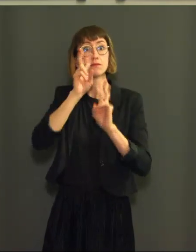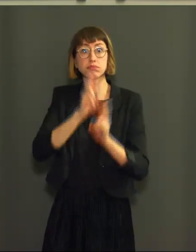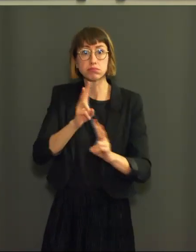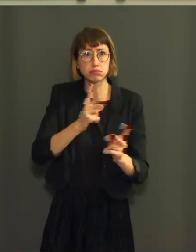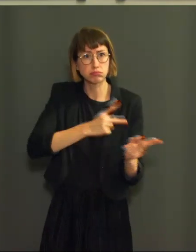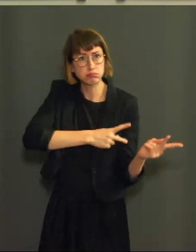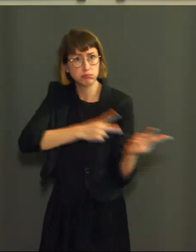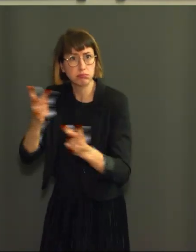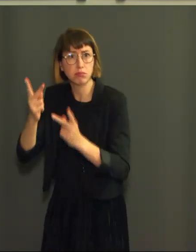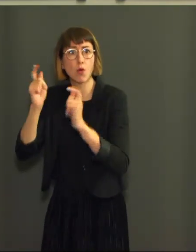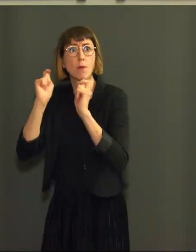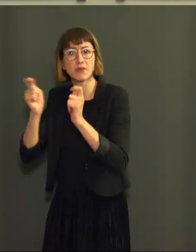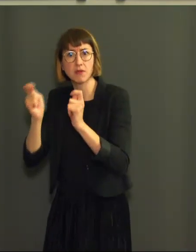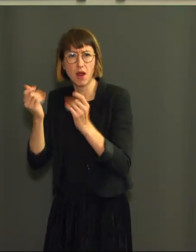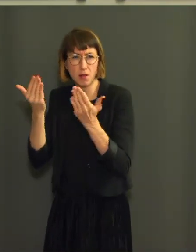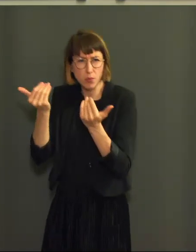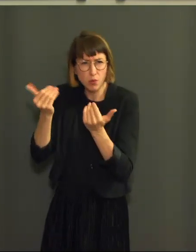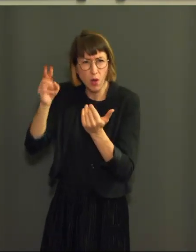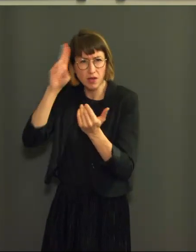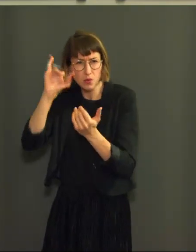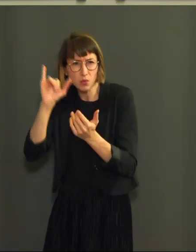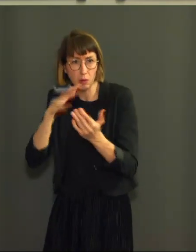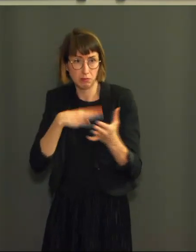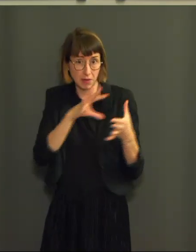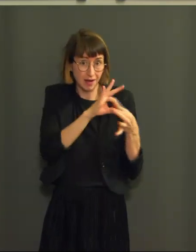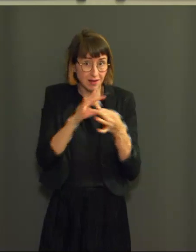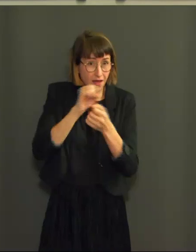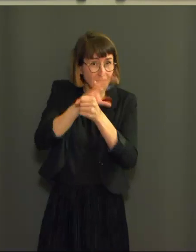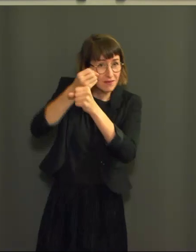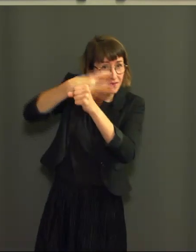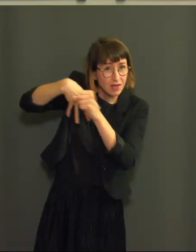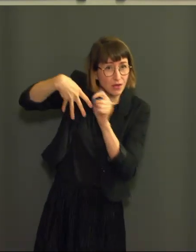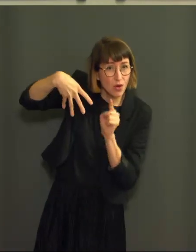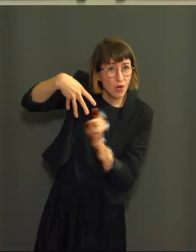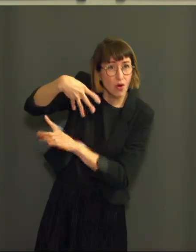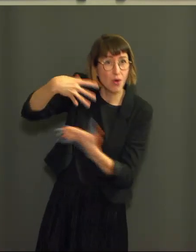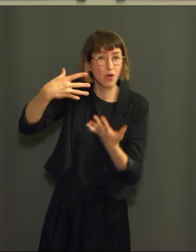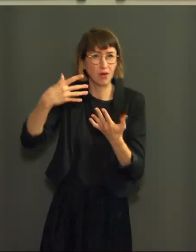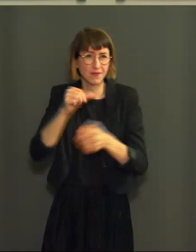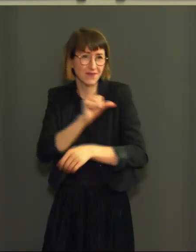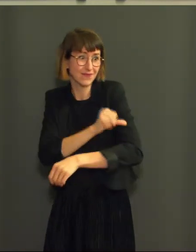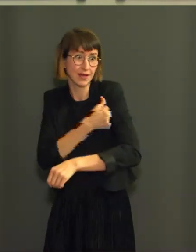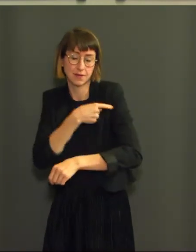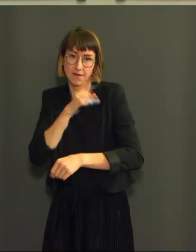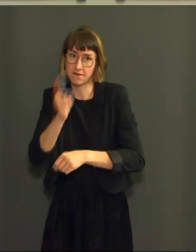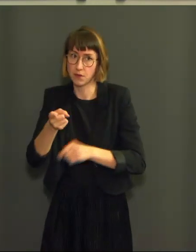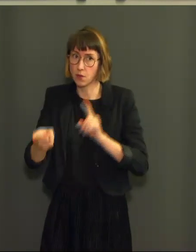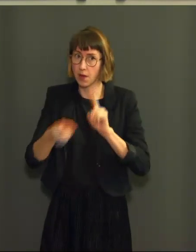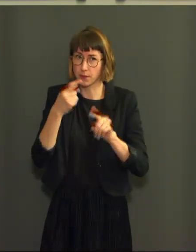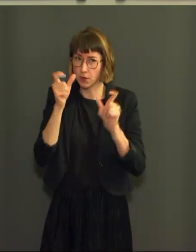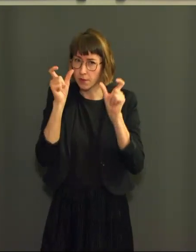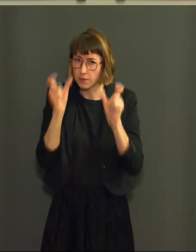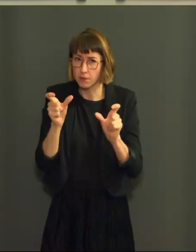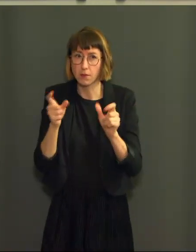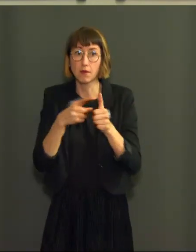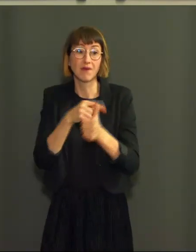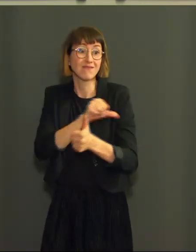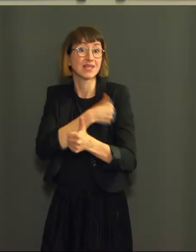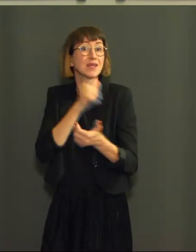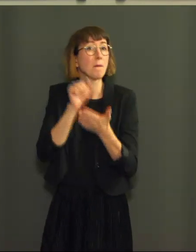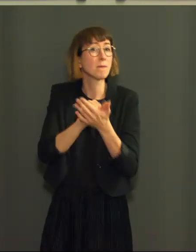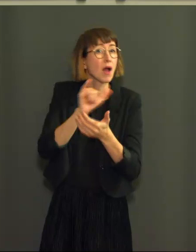variants, ou parce qu'ils sont vaccinés par certains vaccins, ou parce que ça dépend du temps écoulé depuis leur vaccination. Et donc